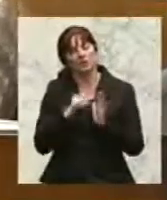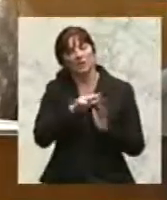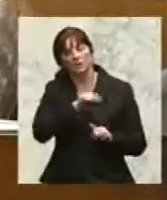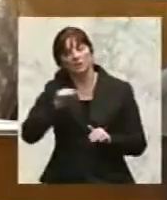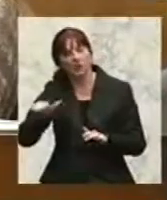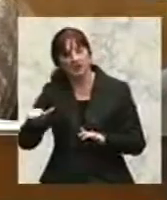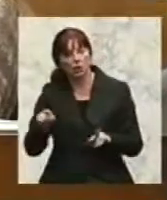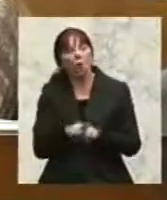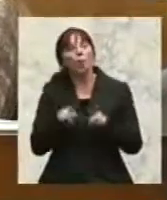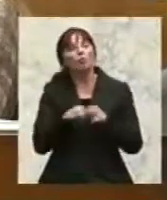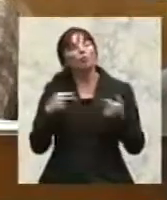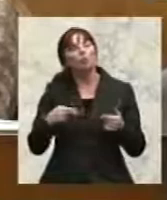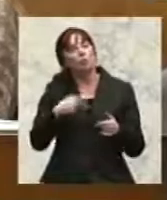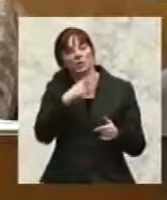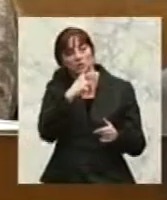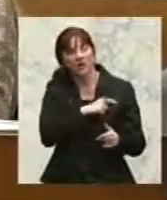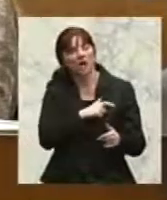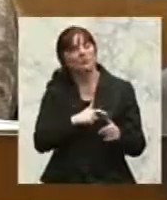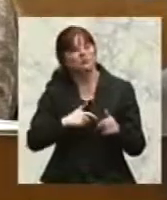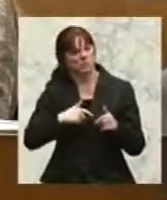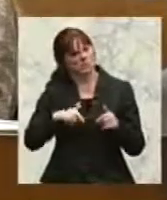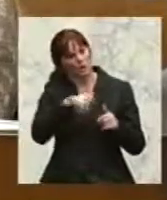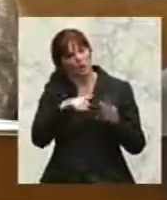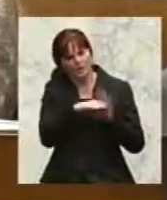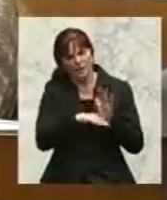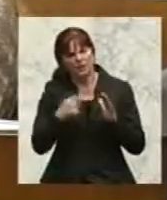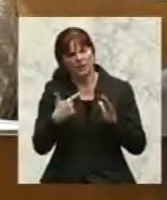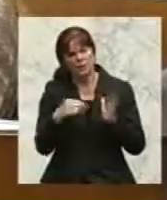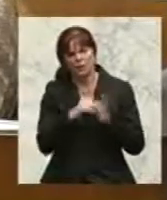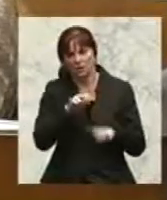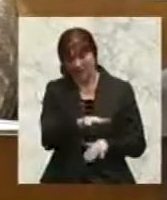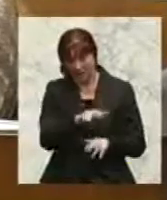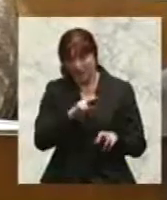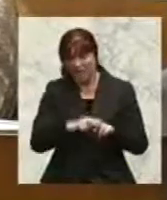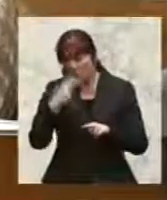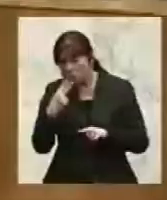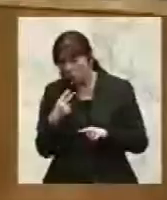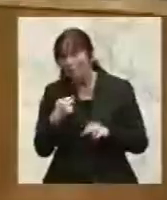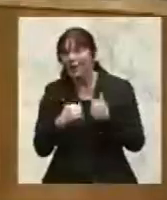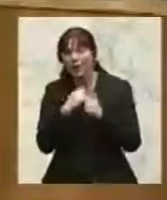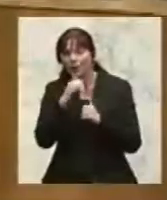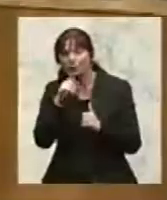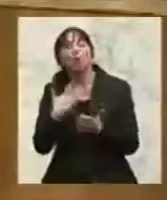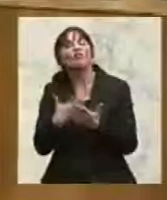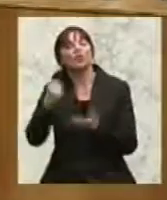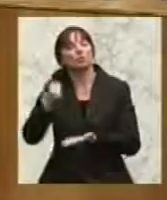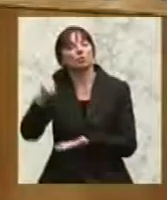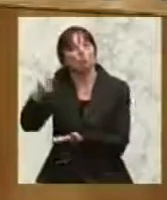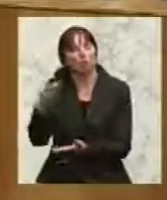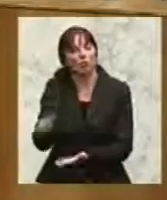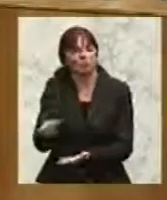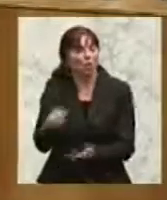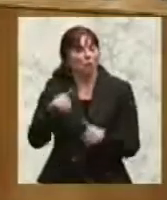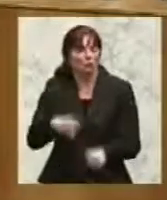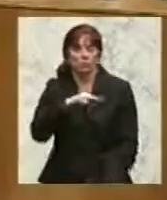unter Gliederung 6 Rechnungshof anschaut, muss man diese Frage eindeutig mit Nein beantworten. Denn ab dem Budget 2013 müssen